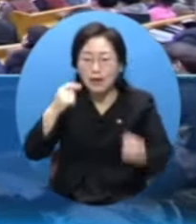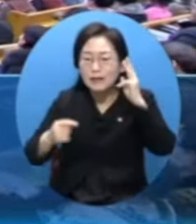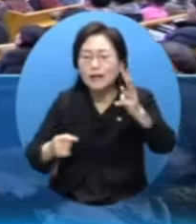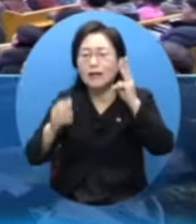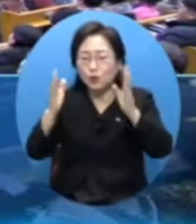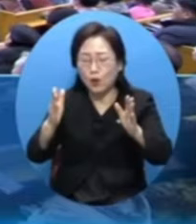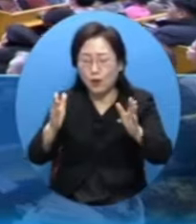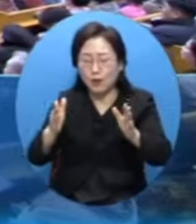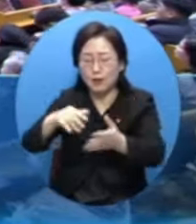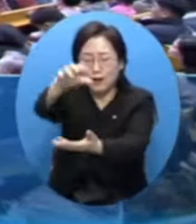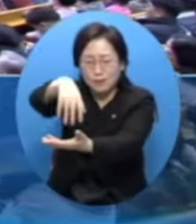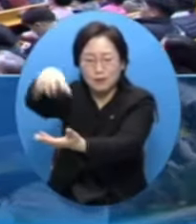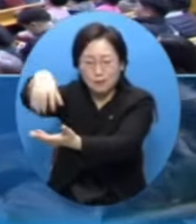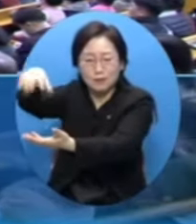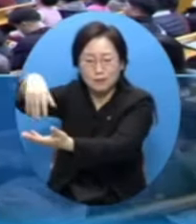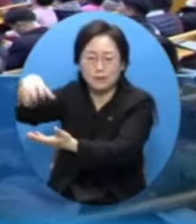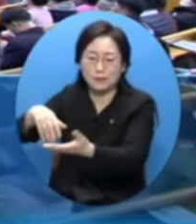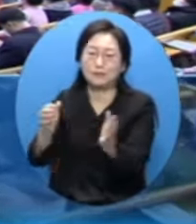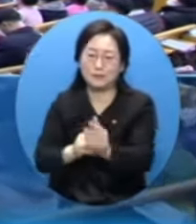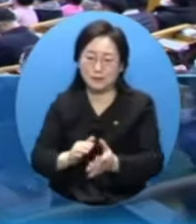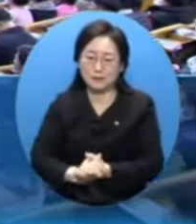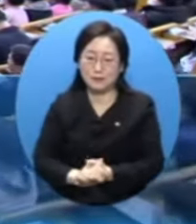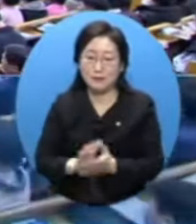동안에 거둬들이고. 할렐루야.